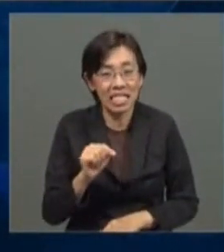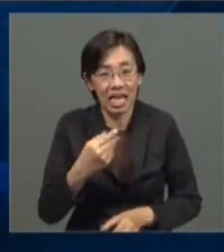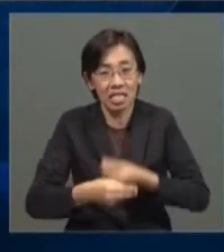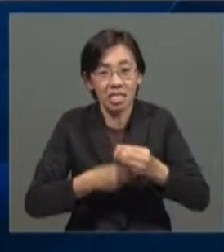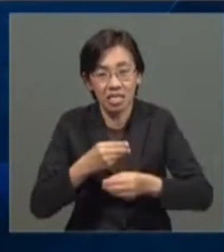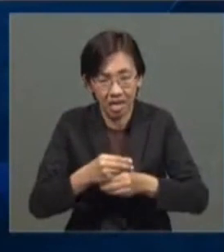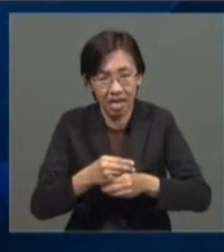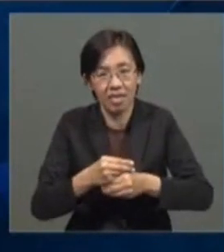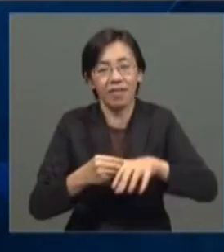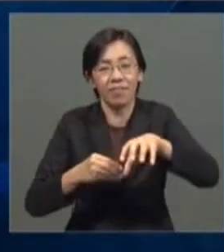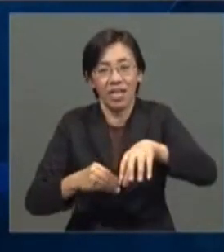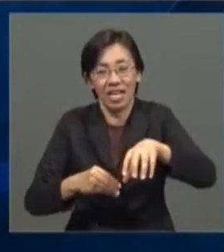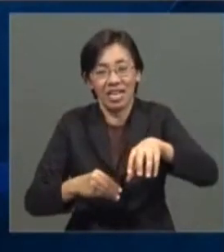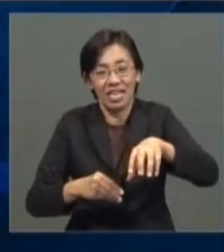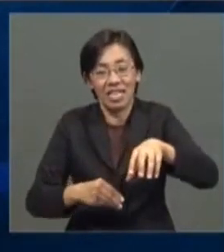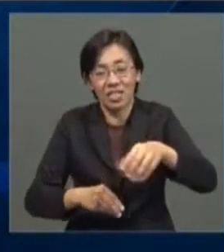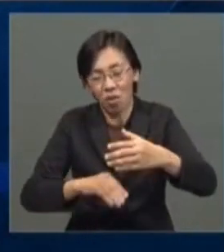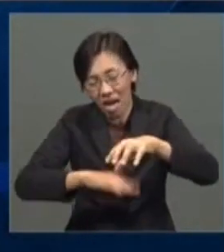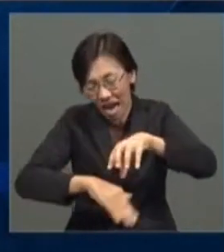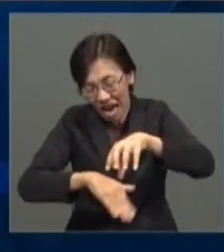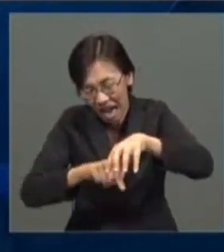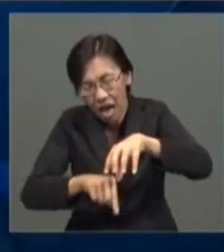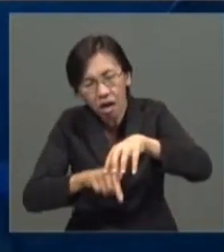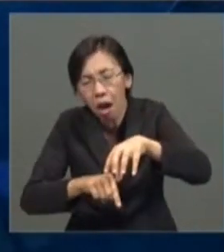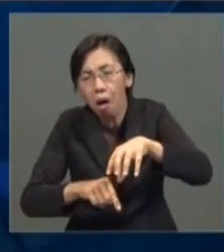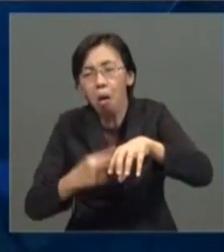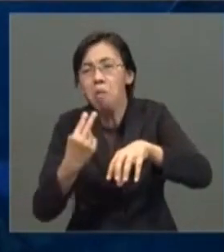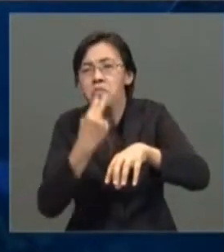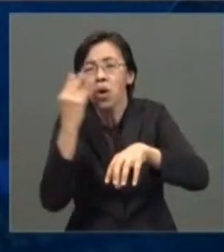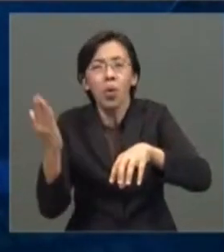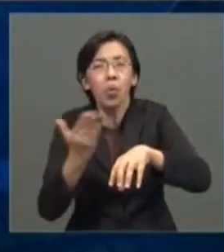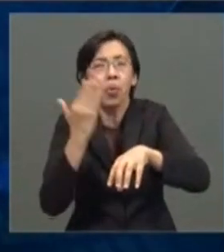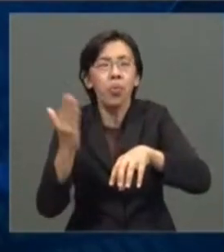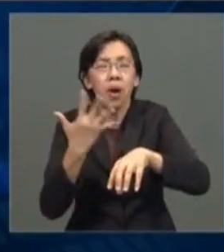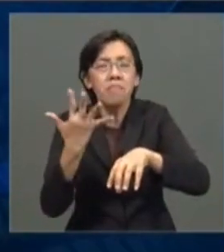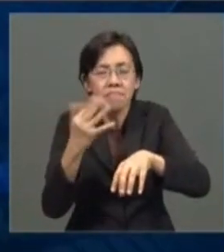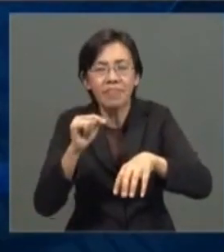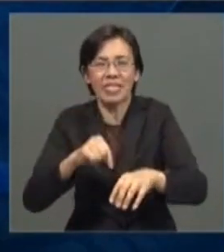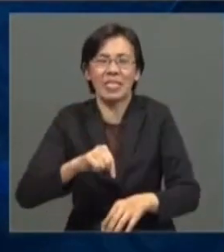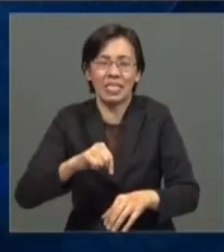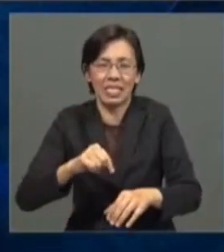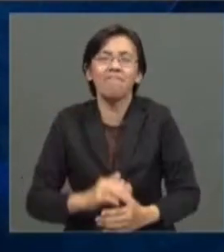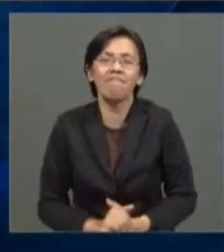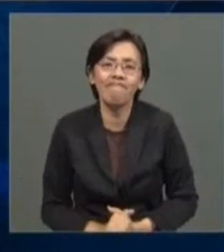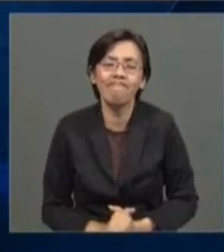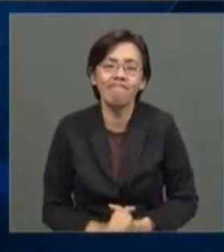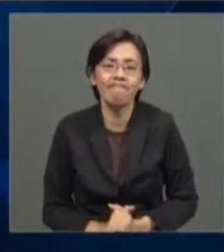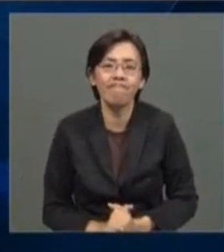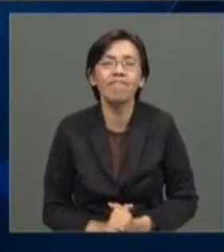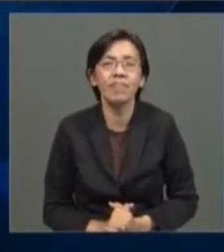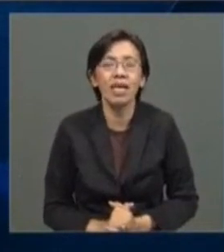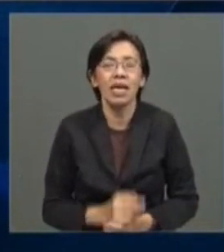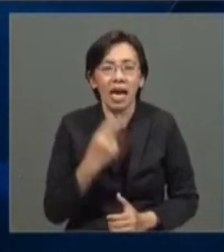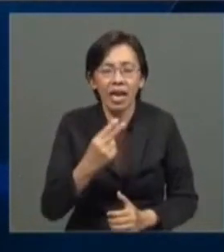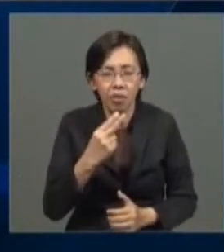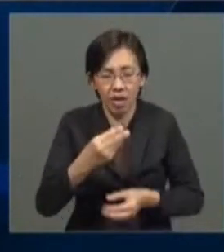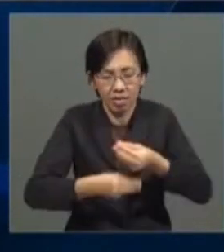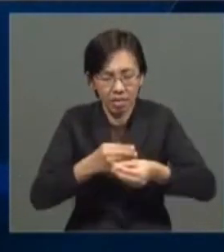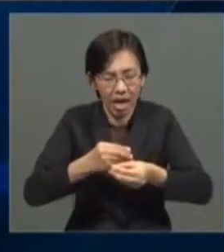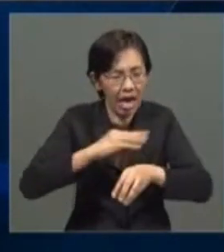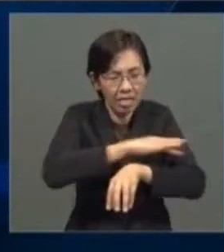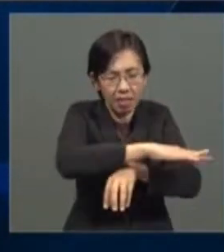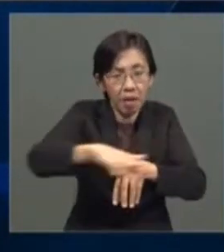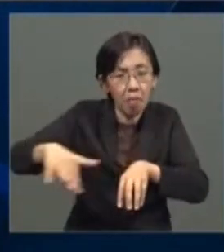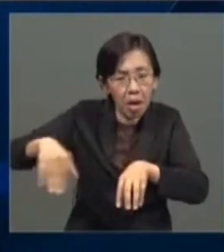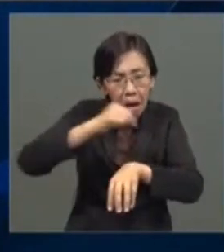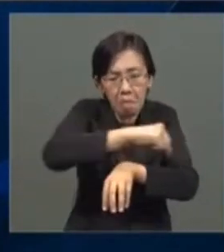ที่เป็นไส้ถุนที่แทบจะไม่มีการระบายอากาศเลยด้วยนะคะอันนั้นเป็นเรื่องของสภาวะแวดล้อมรวมไปถึง